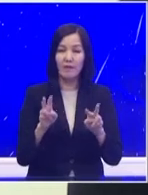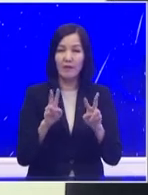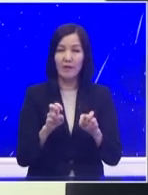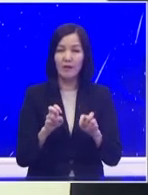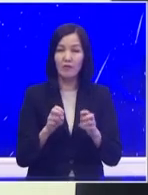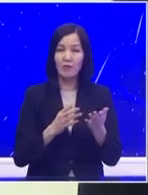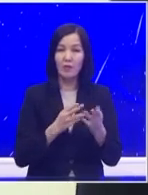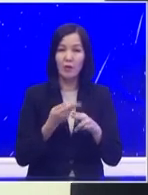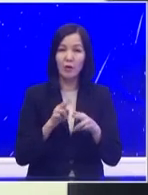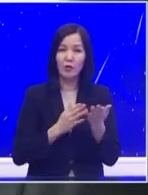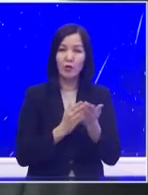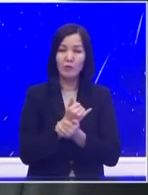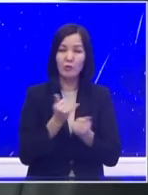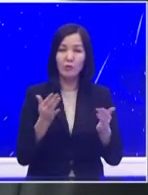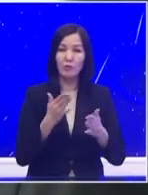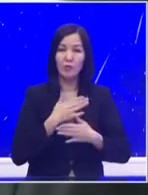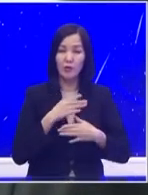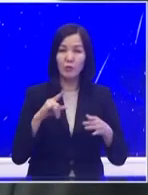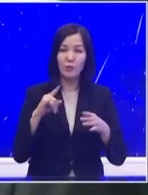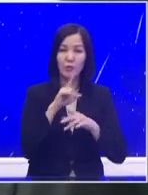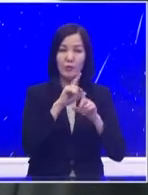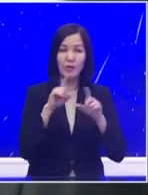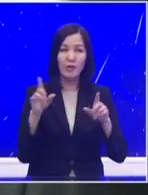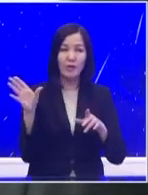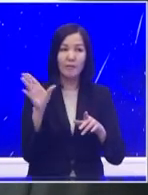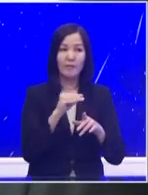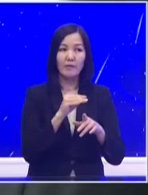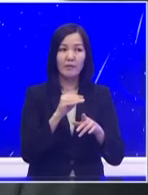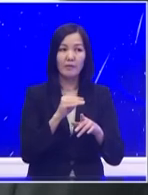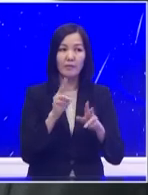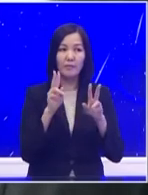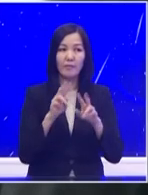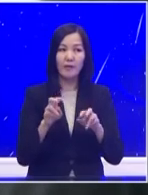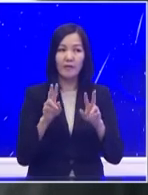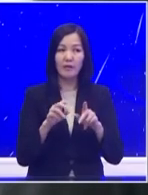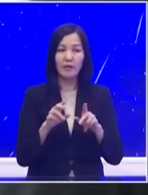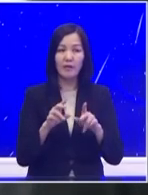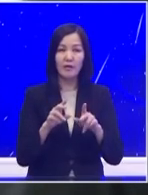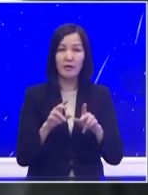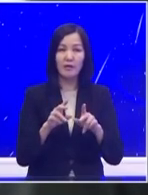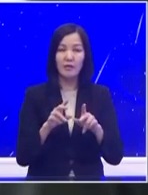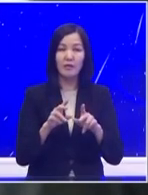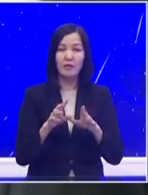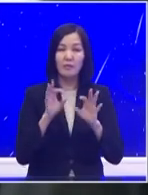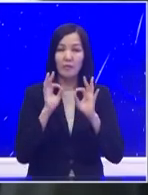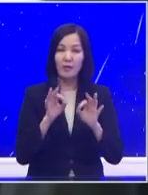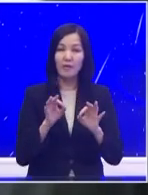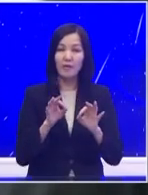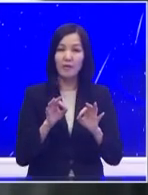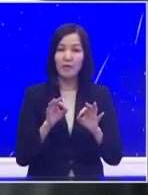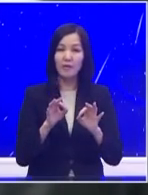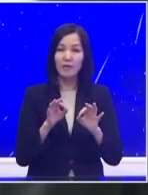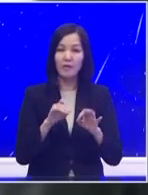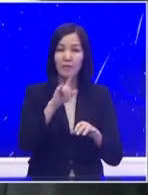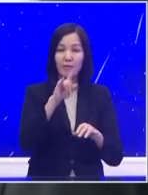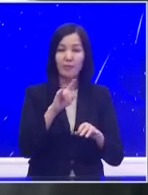обслуживает нашу зону. Все по всем параметрам, по всю проверку, экипаж, все по всем правилам нас